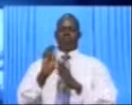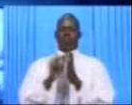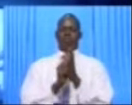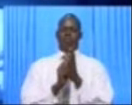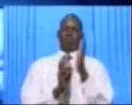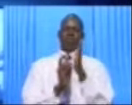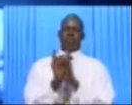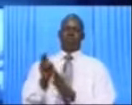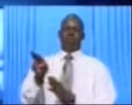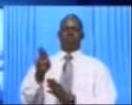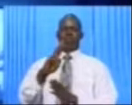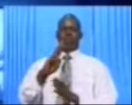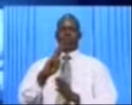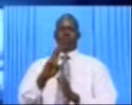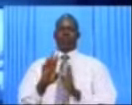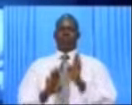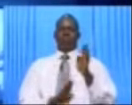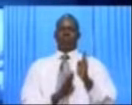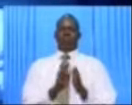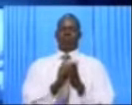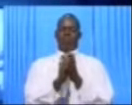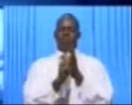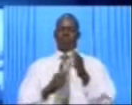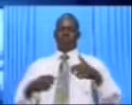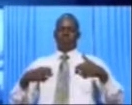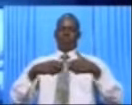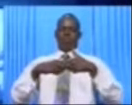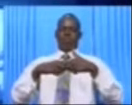Développer votre marge en réduisant votre